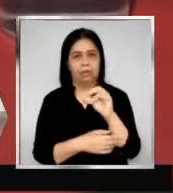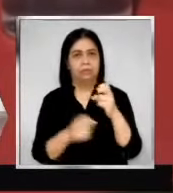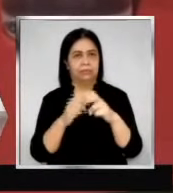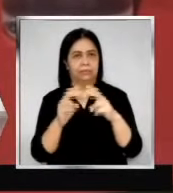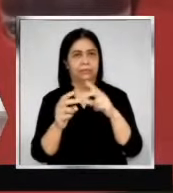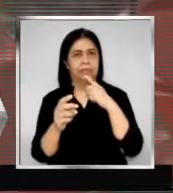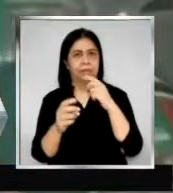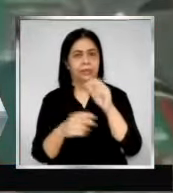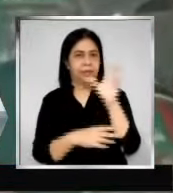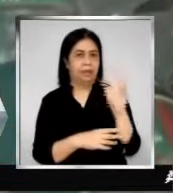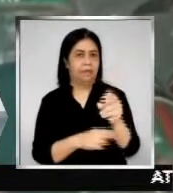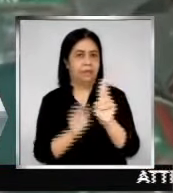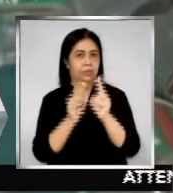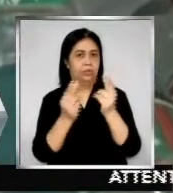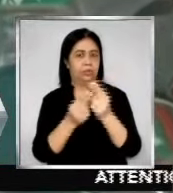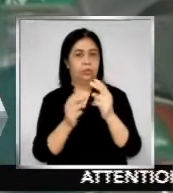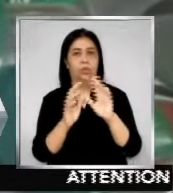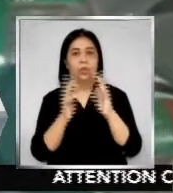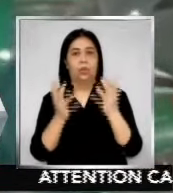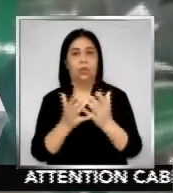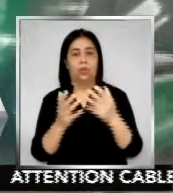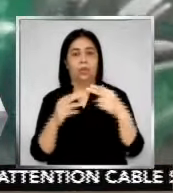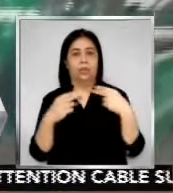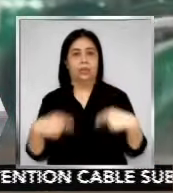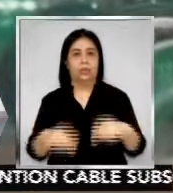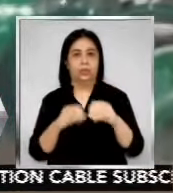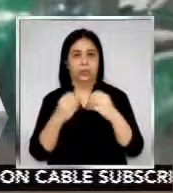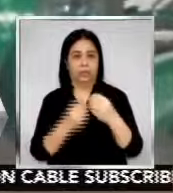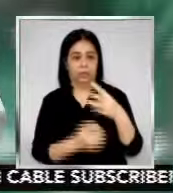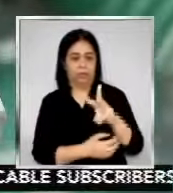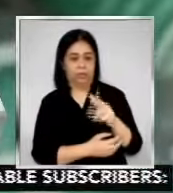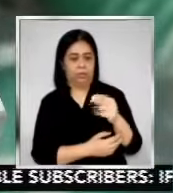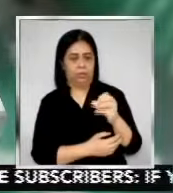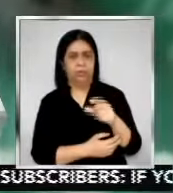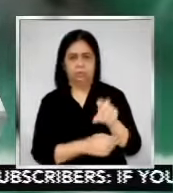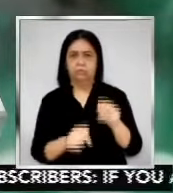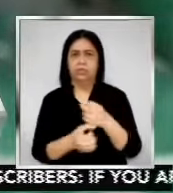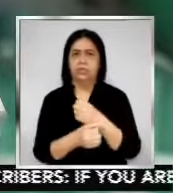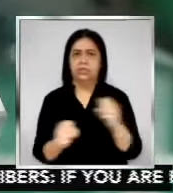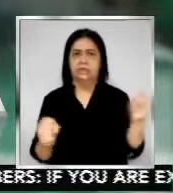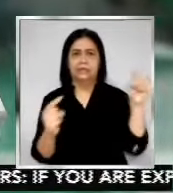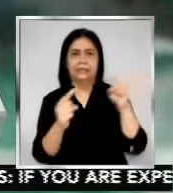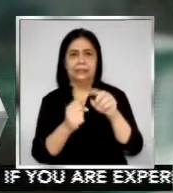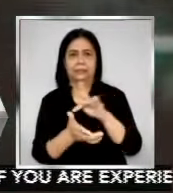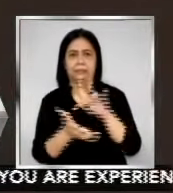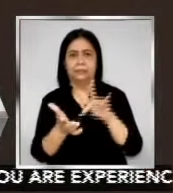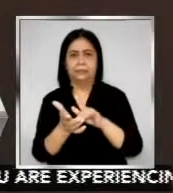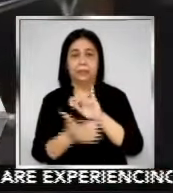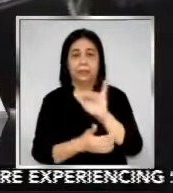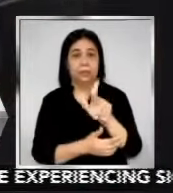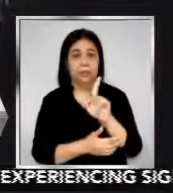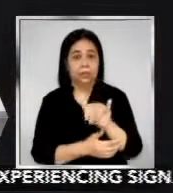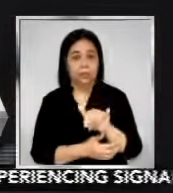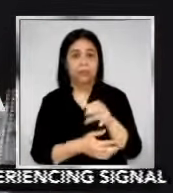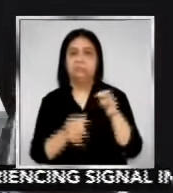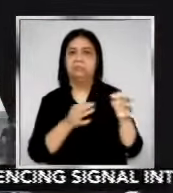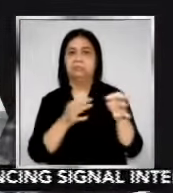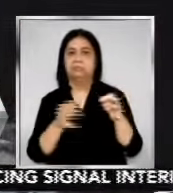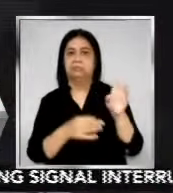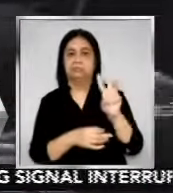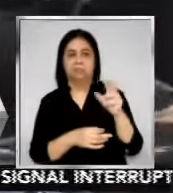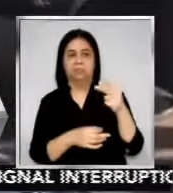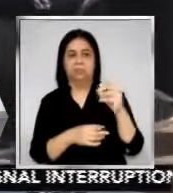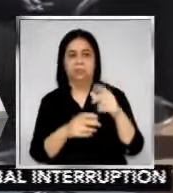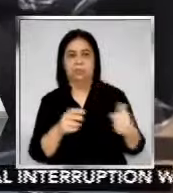Union at World Health Organization na ligtas pa namang gamitin ang mga ito hanggang kalagitnaan ng Hulyo. Paliwanag ng Health Minister ng Malawi, ayaw